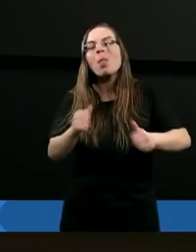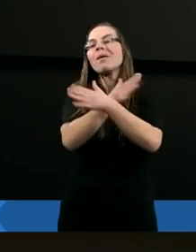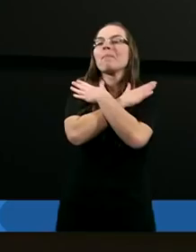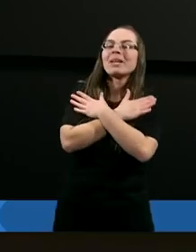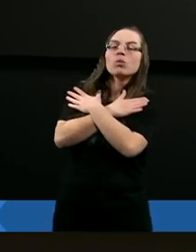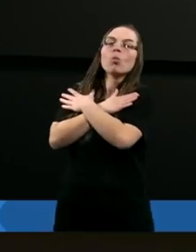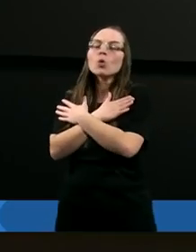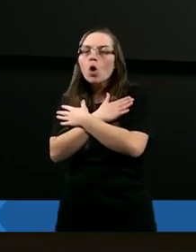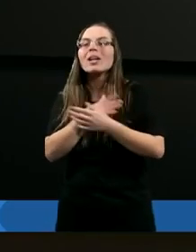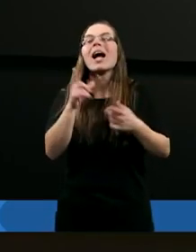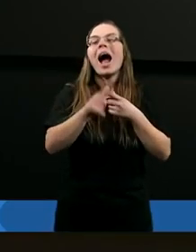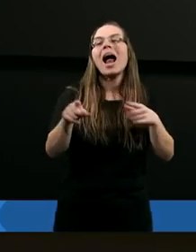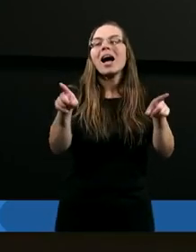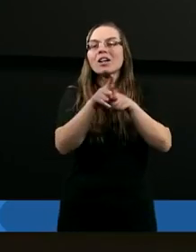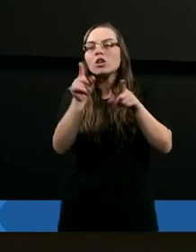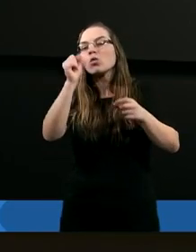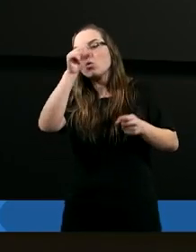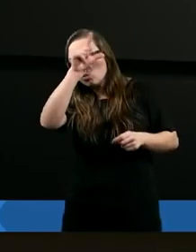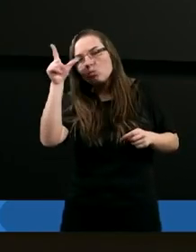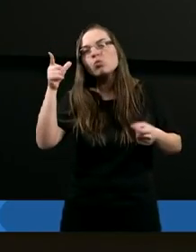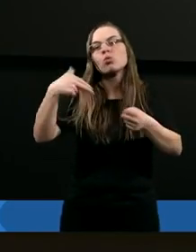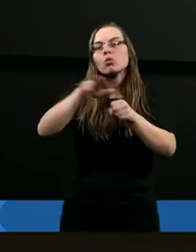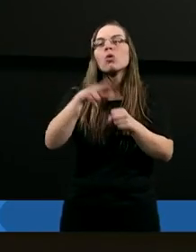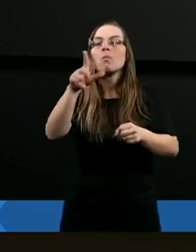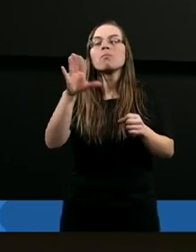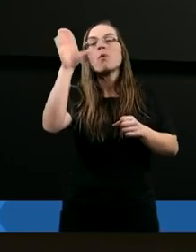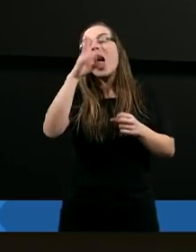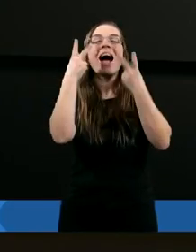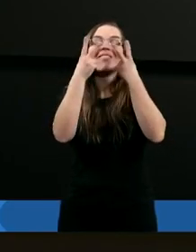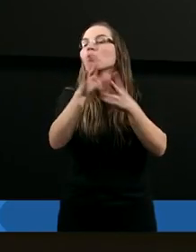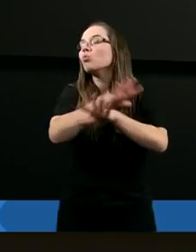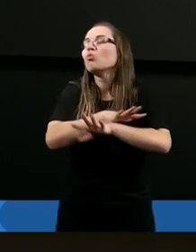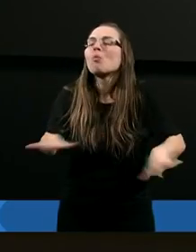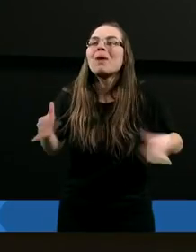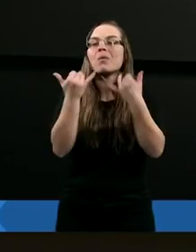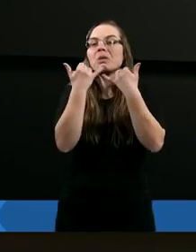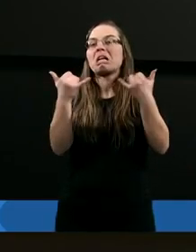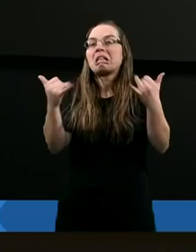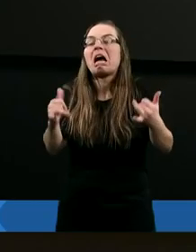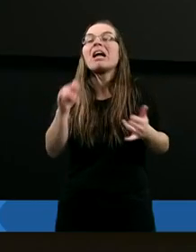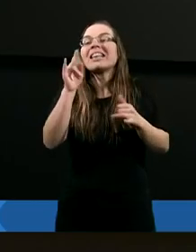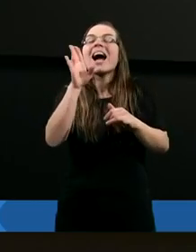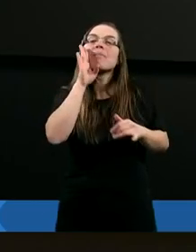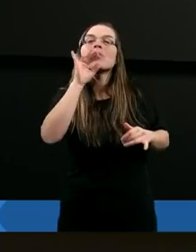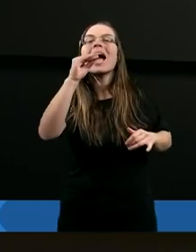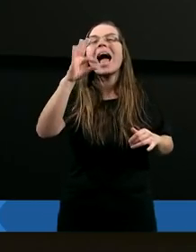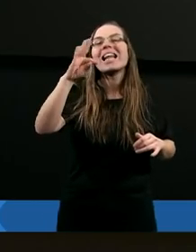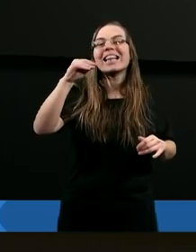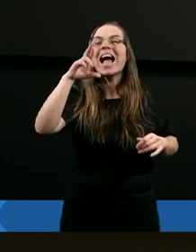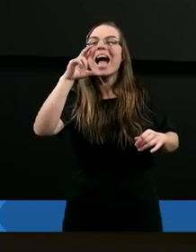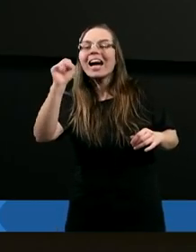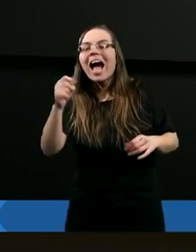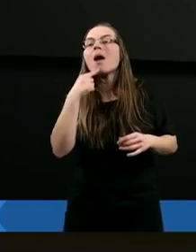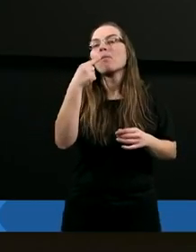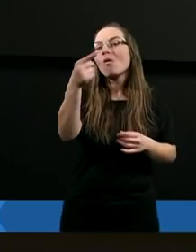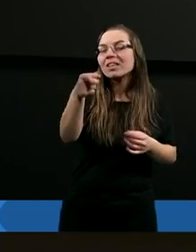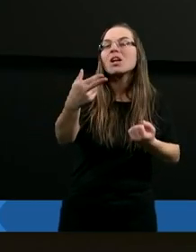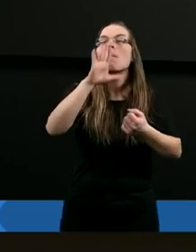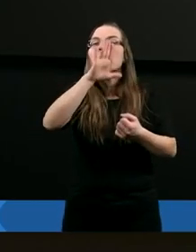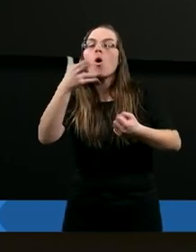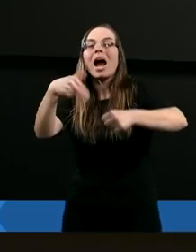miłującego. Ale są przecież ludzie, którzy widzą Boga zupełnie inaczej. To, co Estera właśnie powiedziała. Boga,